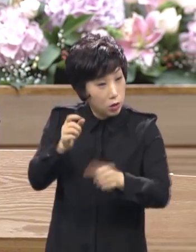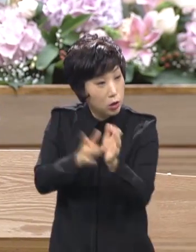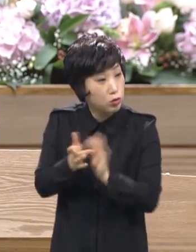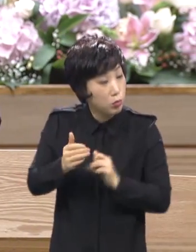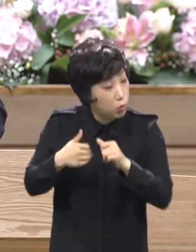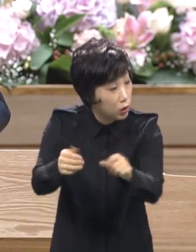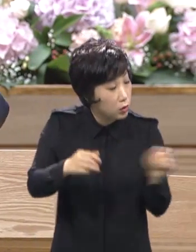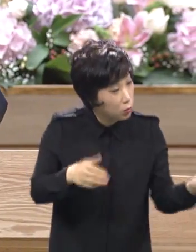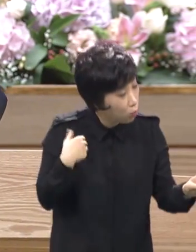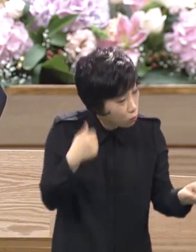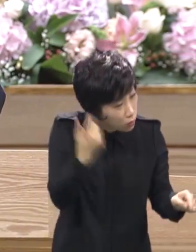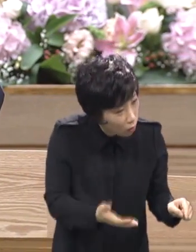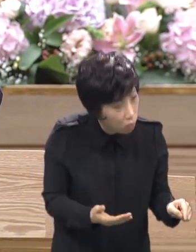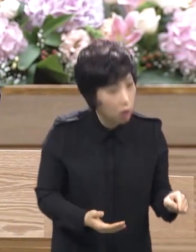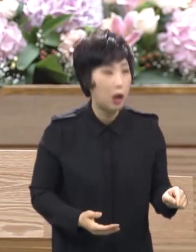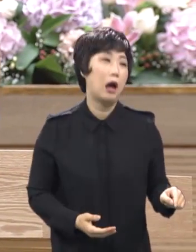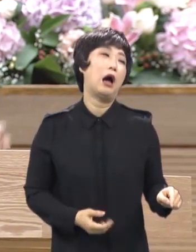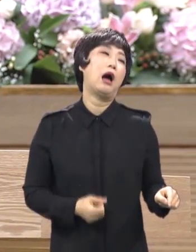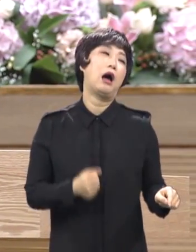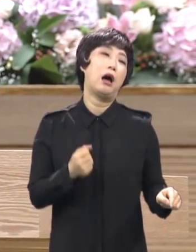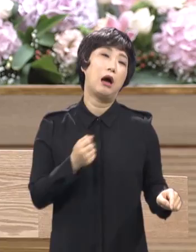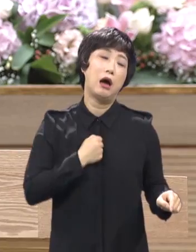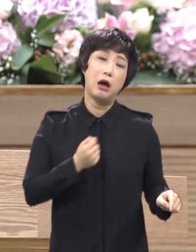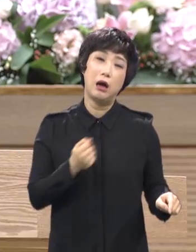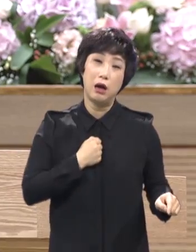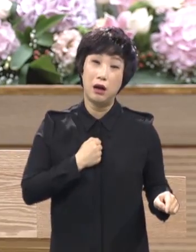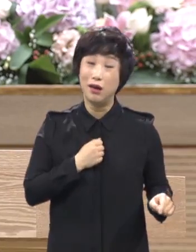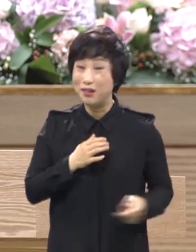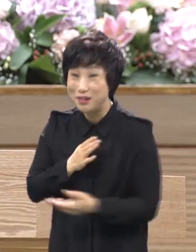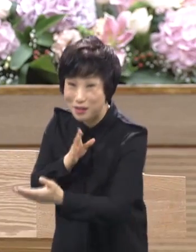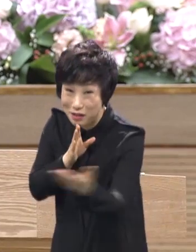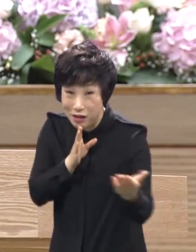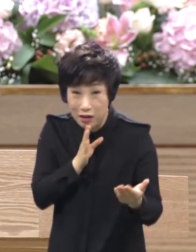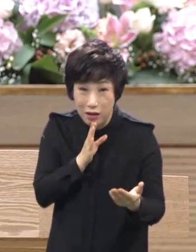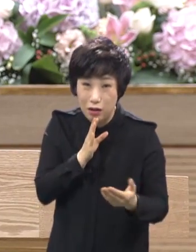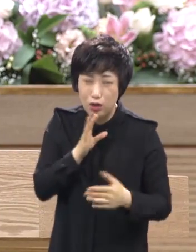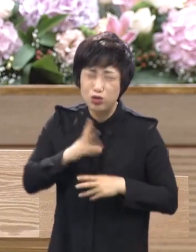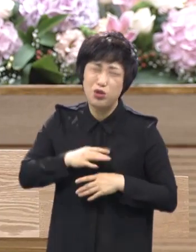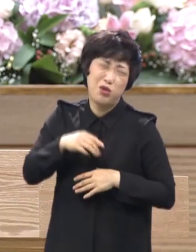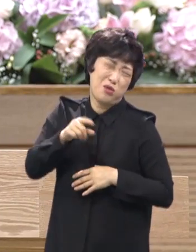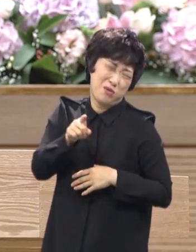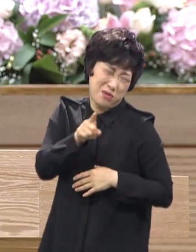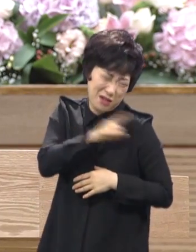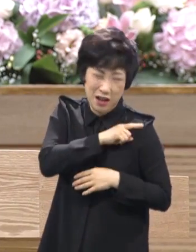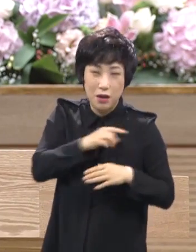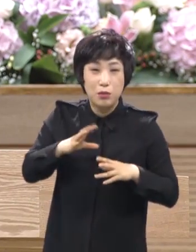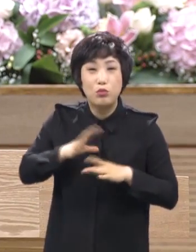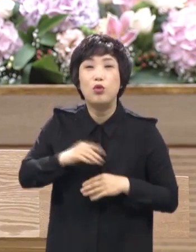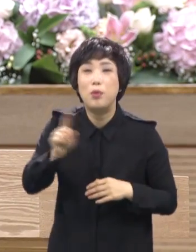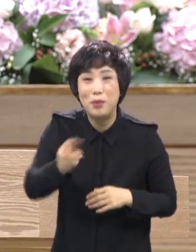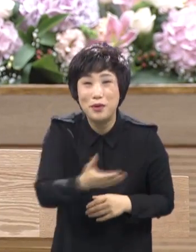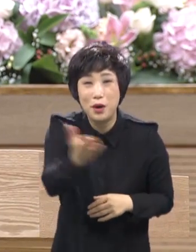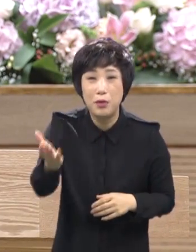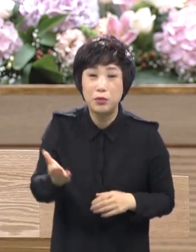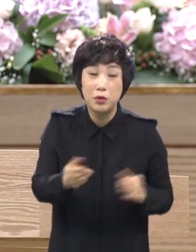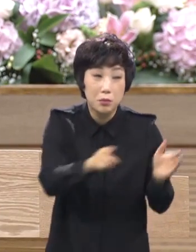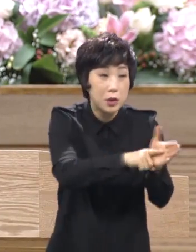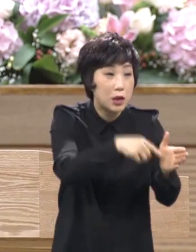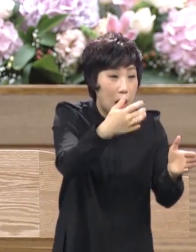참말로 이 세상에 제일 두렵고 무서운 것이 뭐냐? 그저 세상